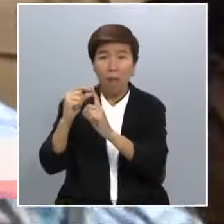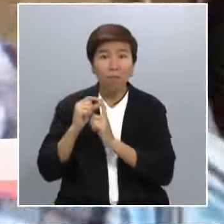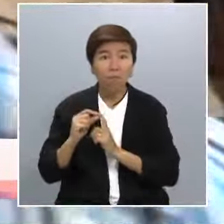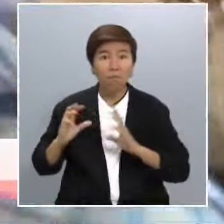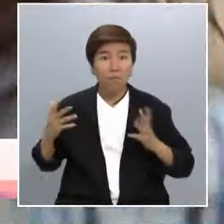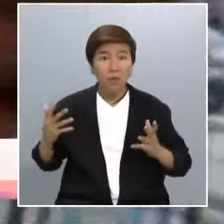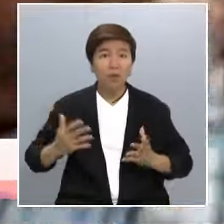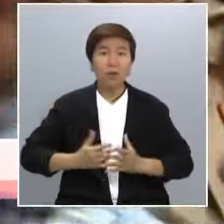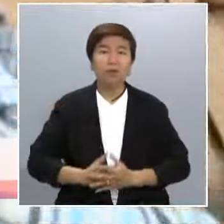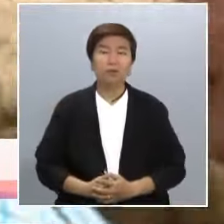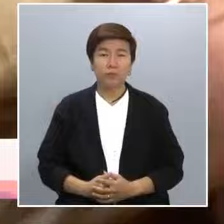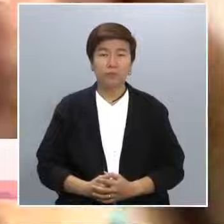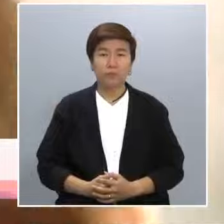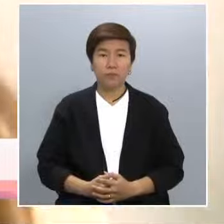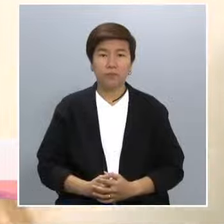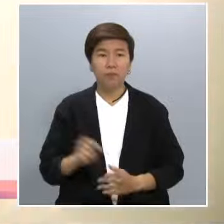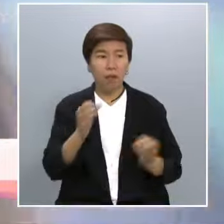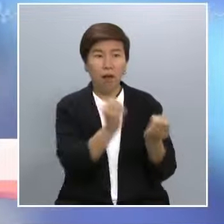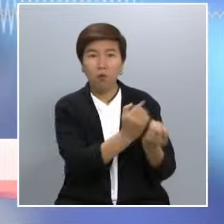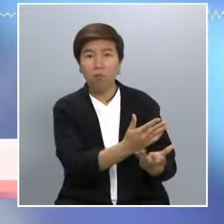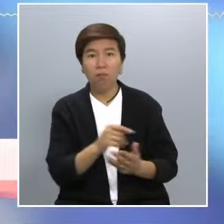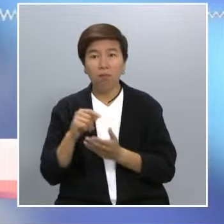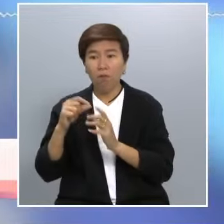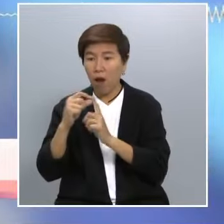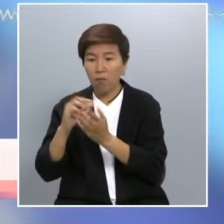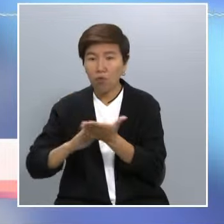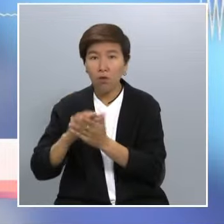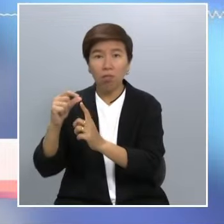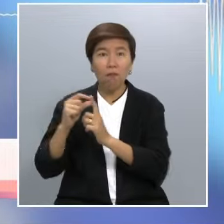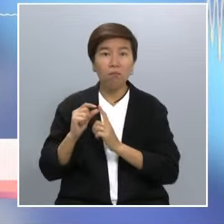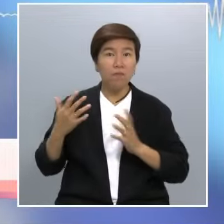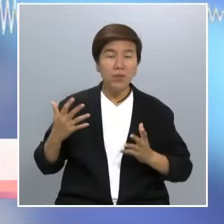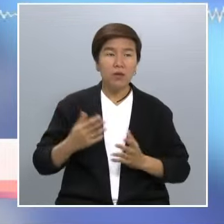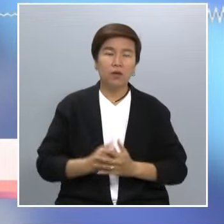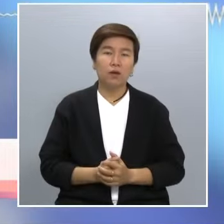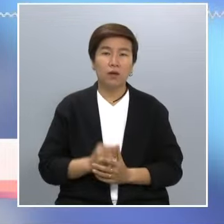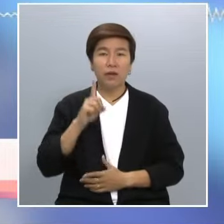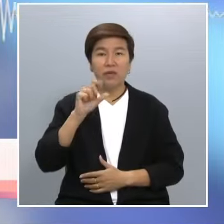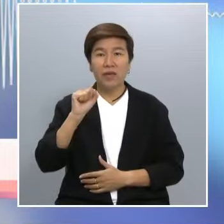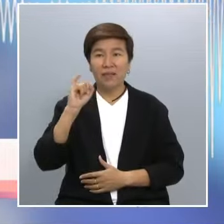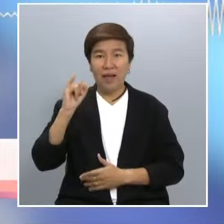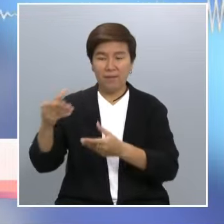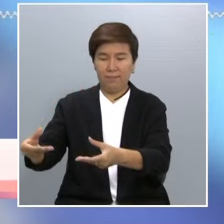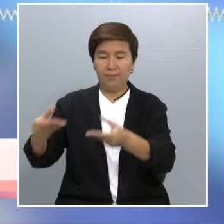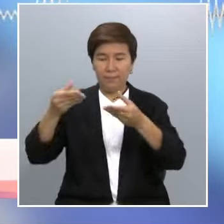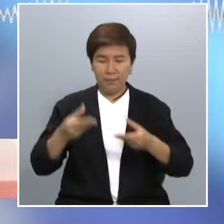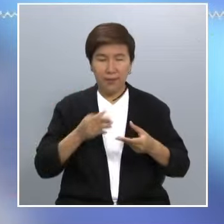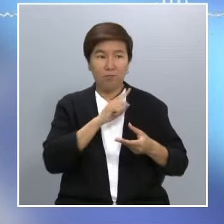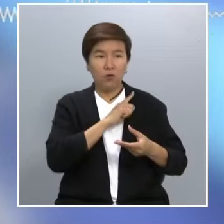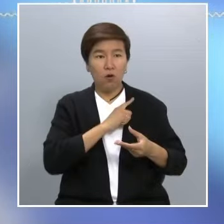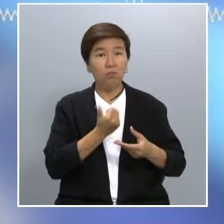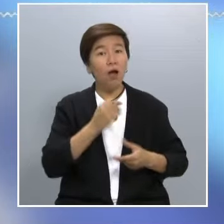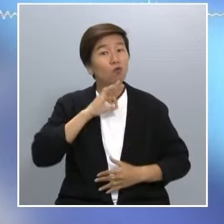ที่ทำกับลุงเปี๊ยก ตอนนี้ DSI เนี่ยรับเรื่องของเราแล้วเอาเข้าเป็นคดีพิเศษเรารู้สึกยังไง